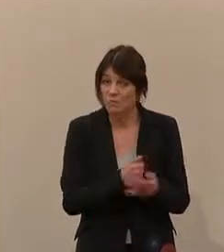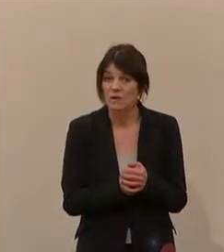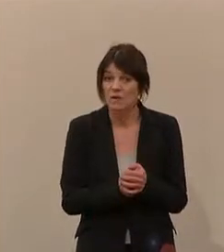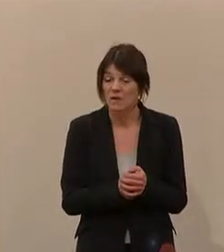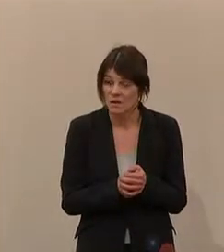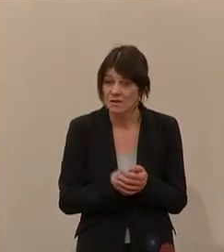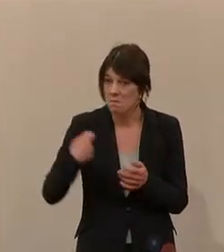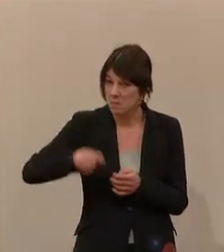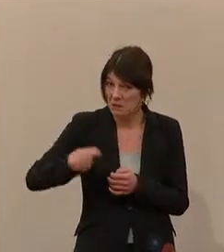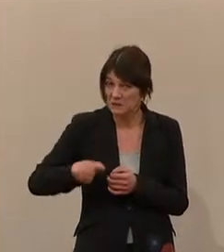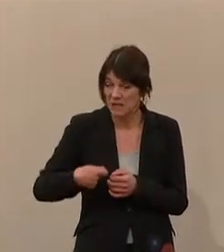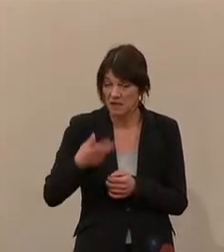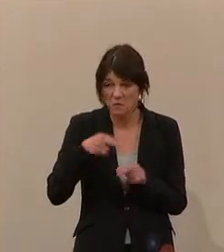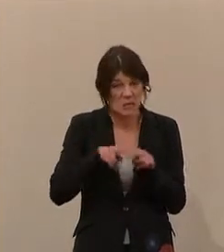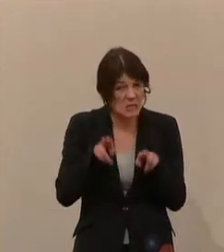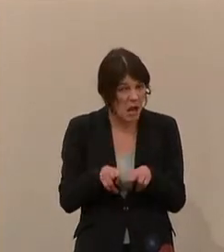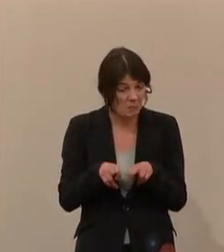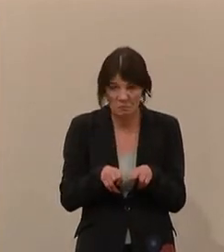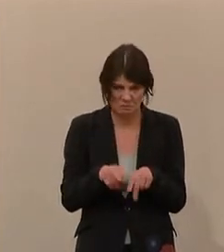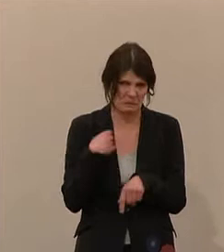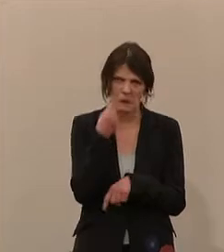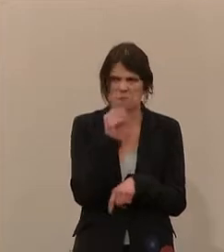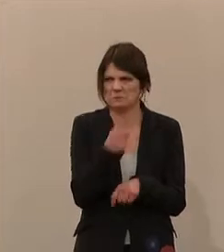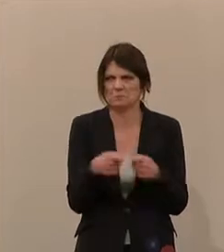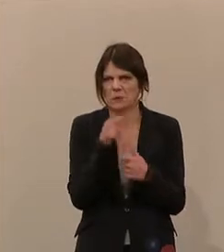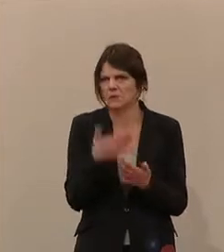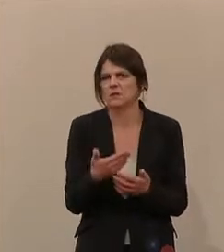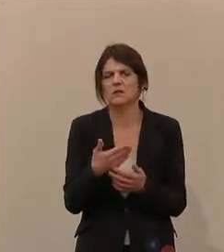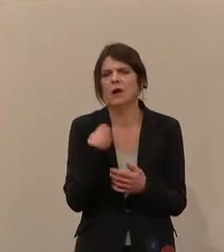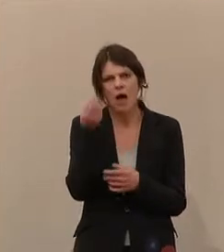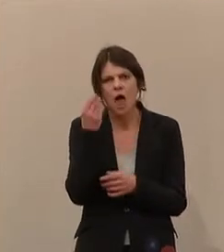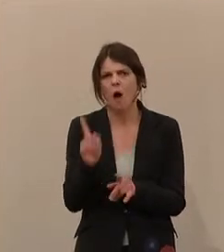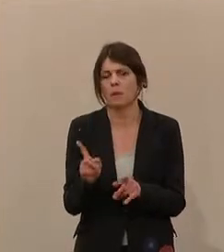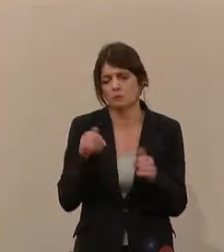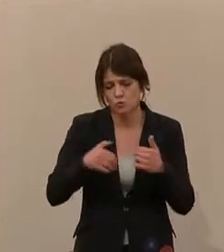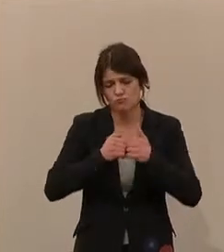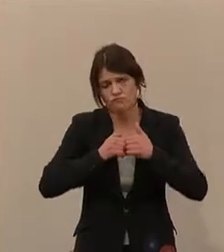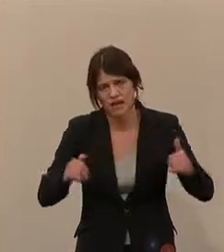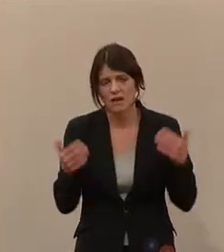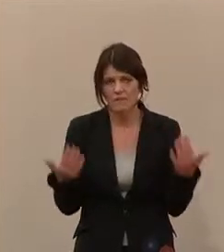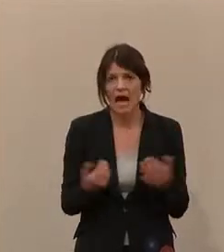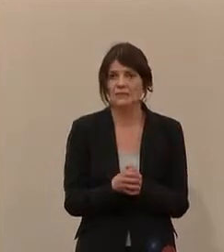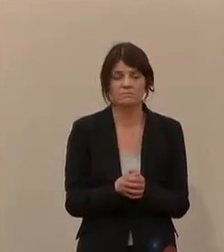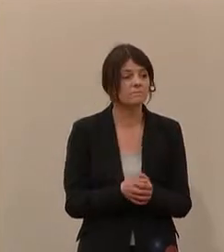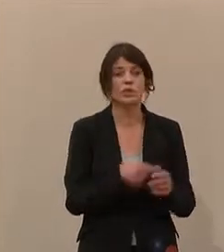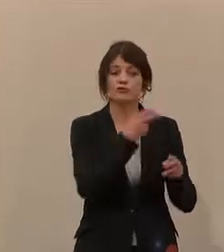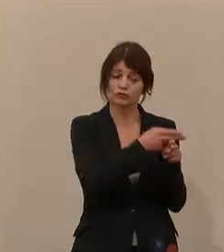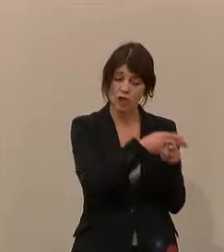Ich glaube nicht, dass das die Aufgabe eines Präsidenten des Nationalrates ist. Ich glaube, dass es hier schon die Trennung des Staates von der